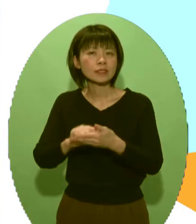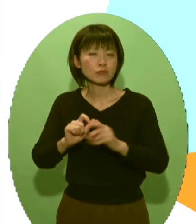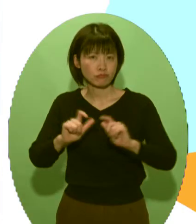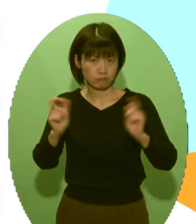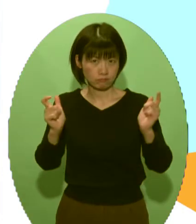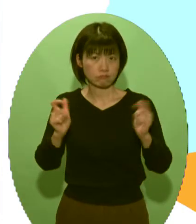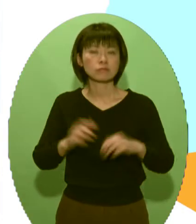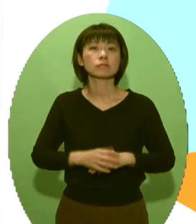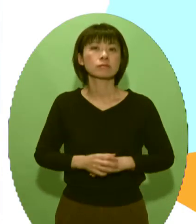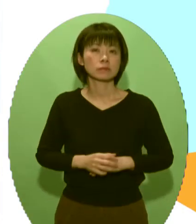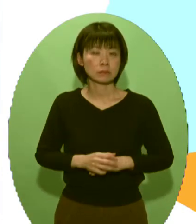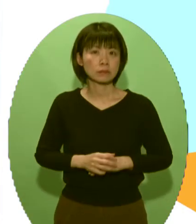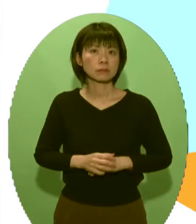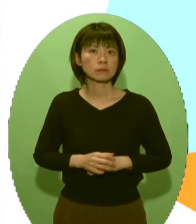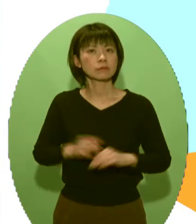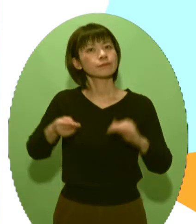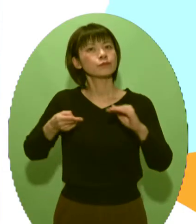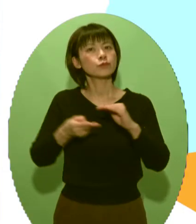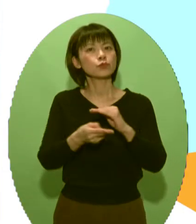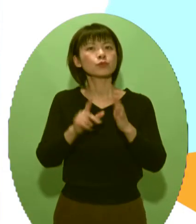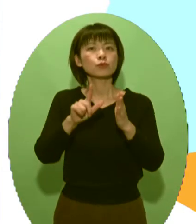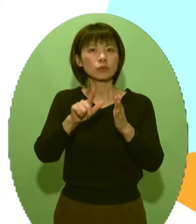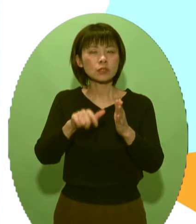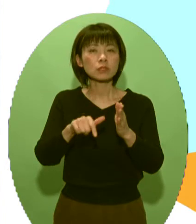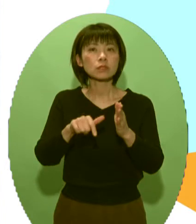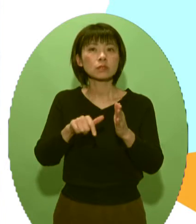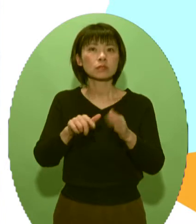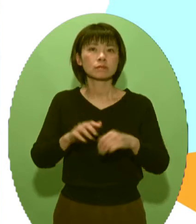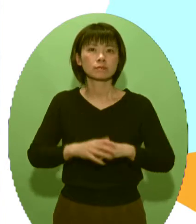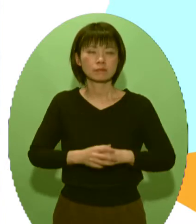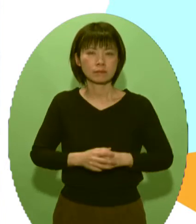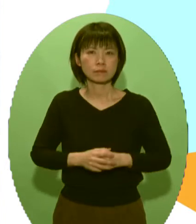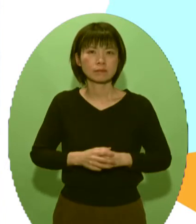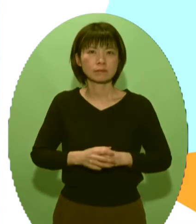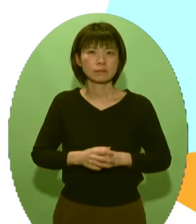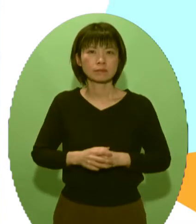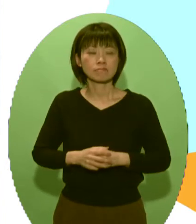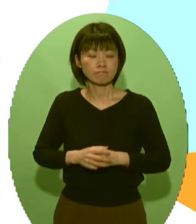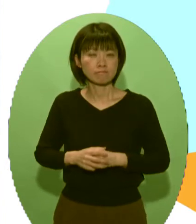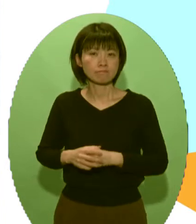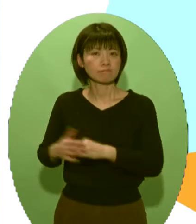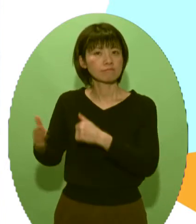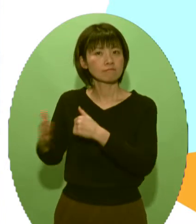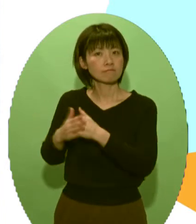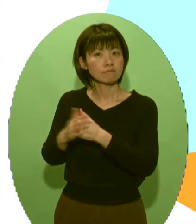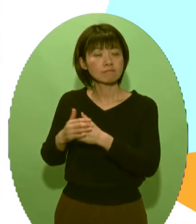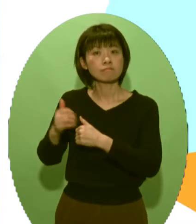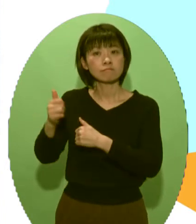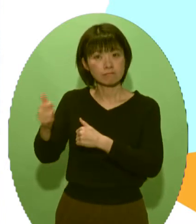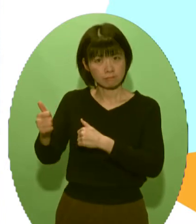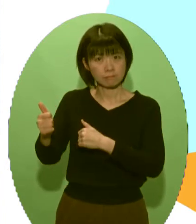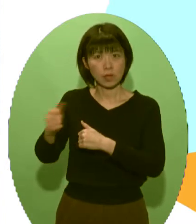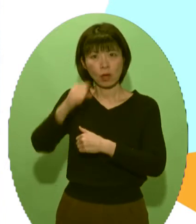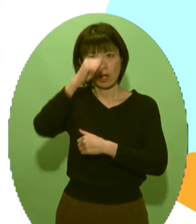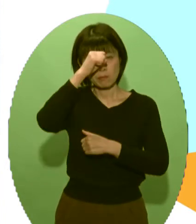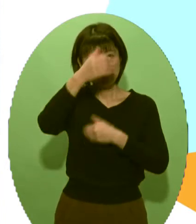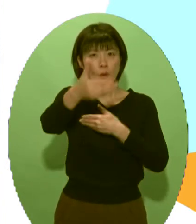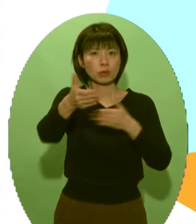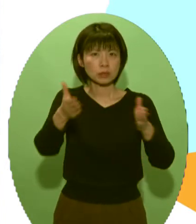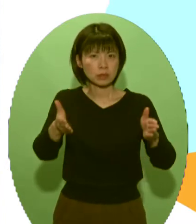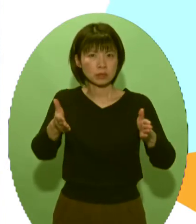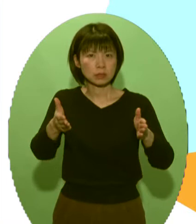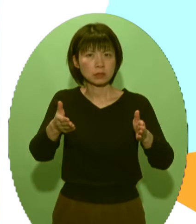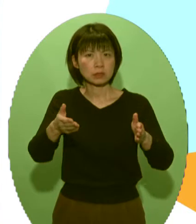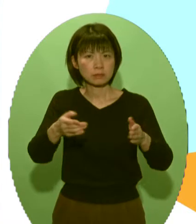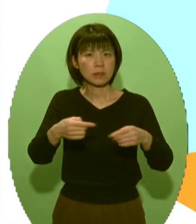から、入院する時なんですが、付き添いというか介助の人に、